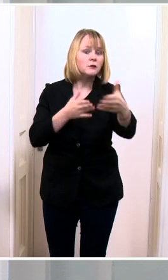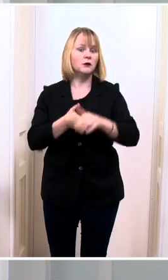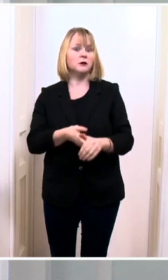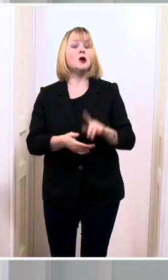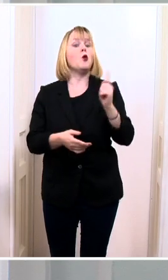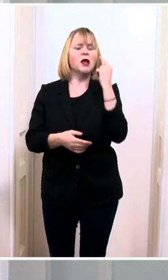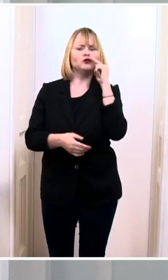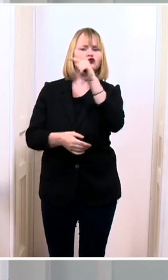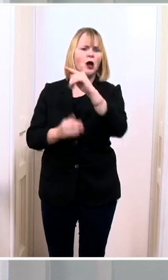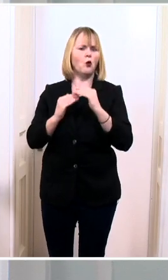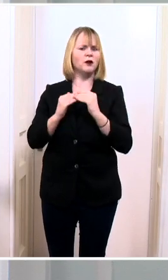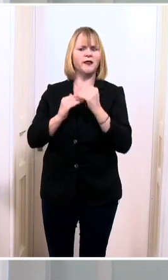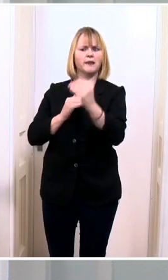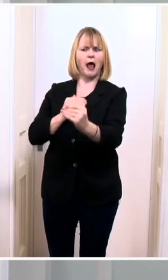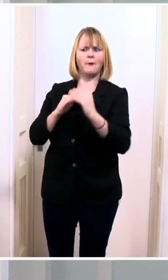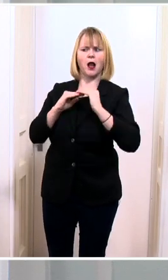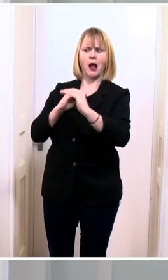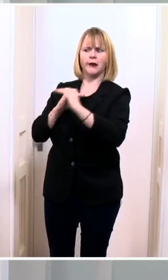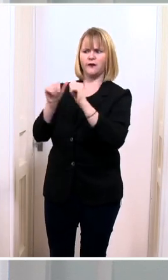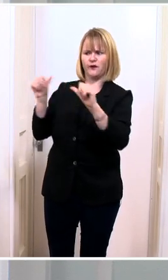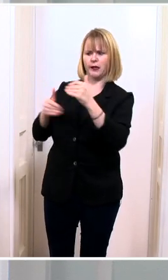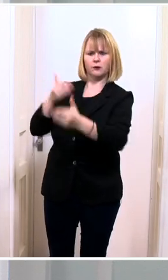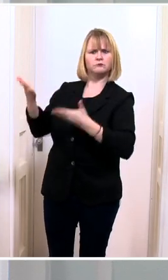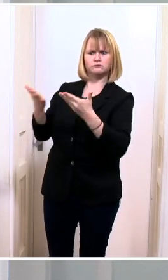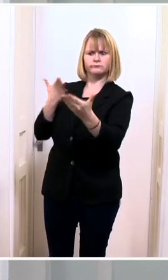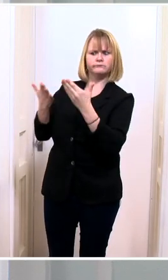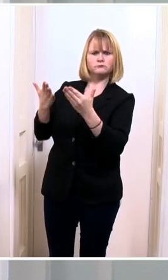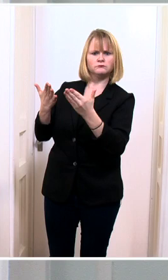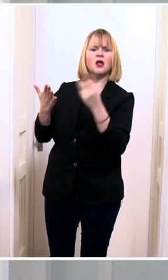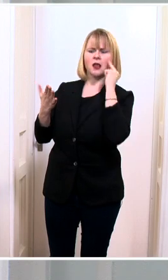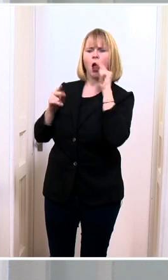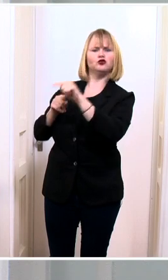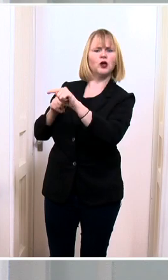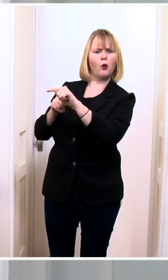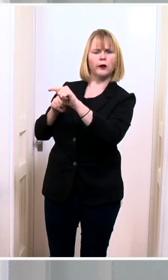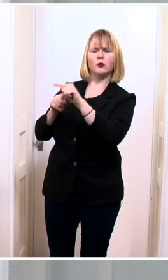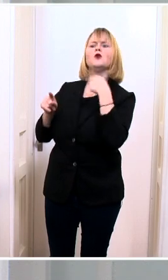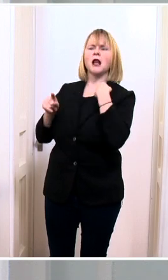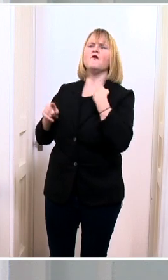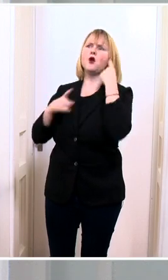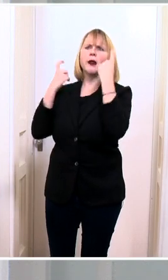den Nachbarländern, insbesondere der Schweiz, in unsere Überlegungen mit ein.